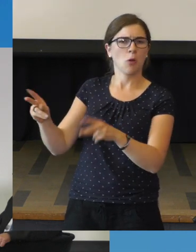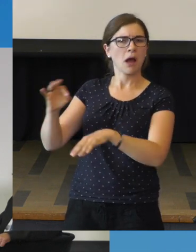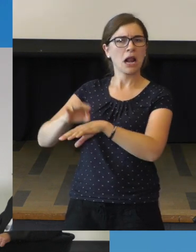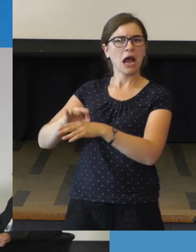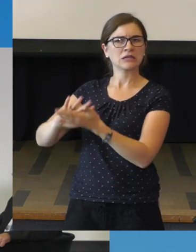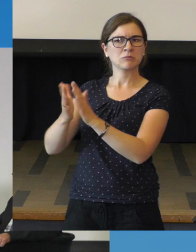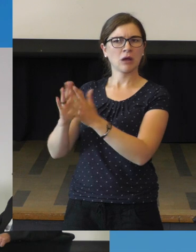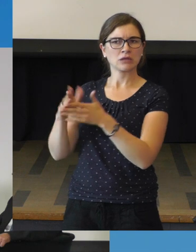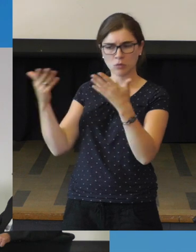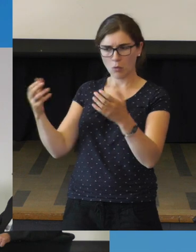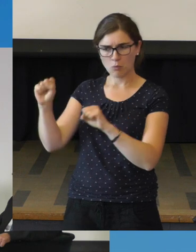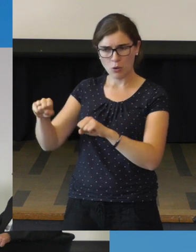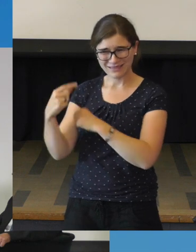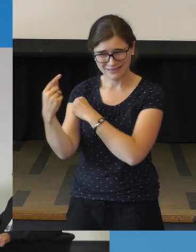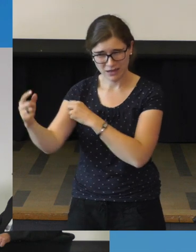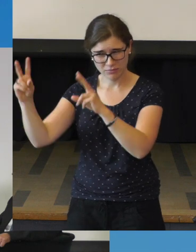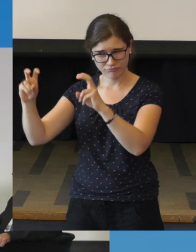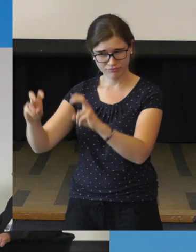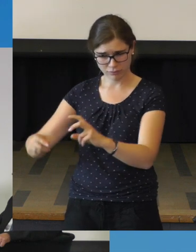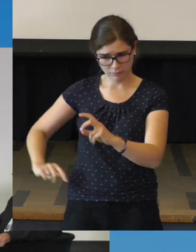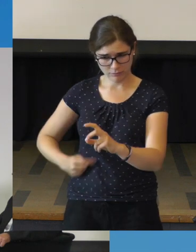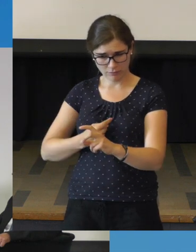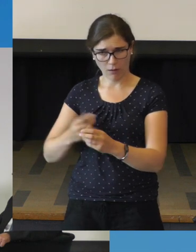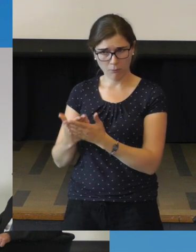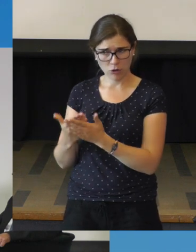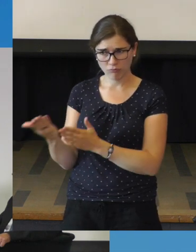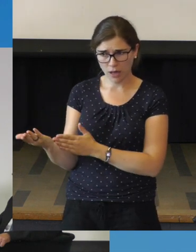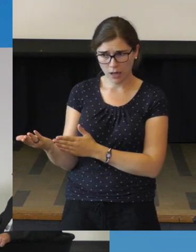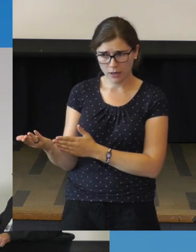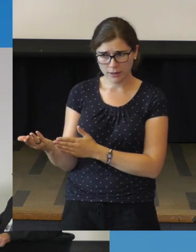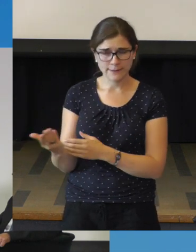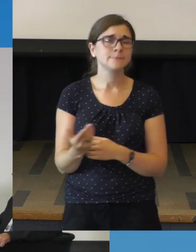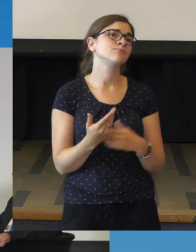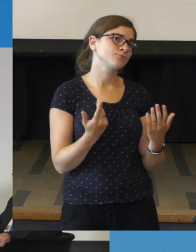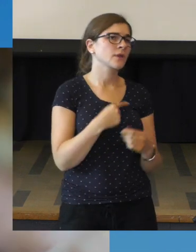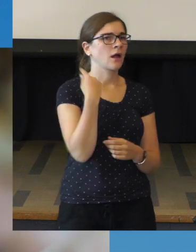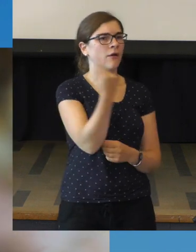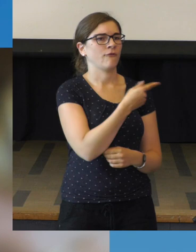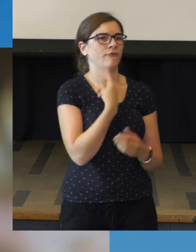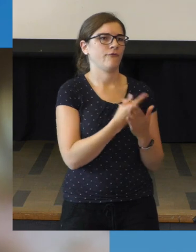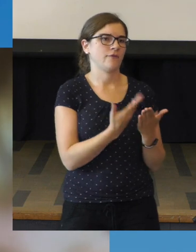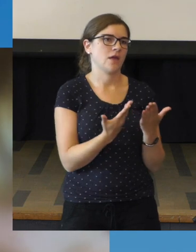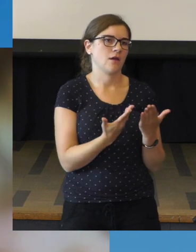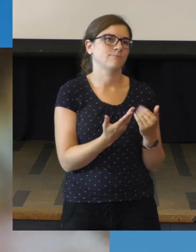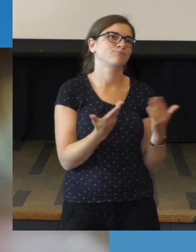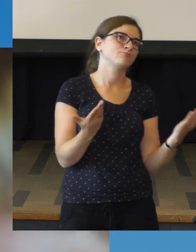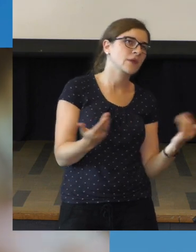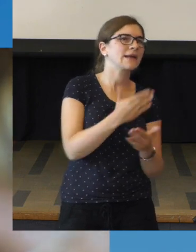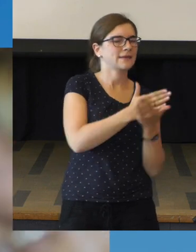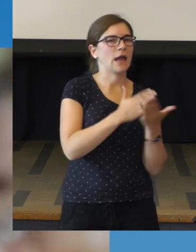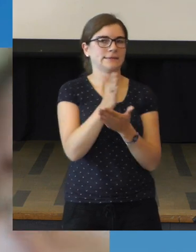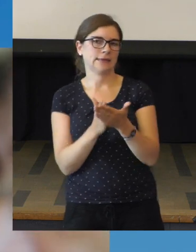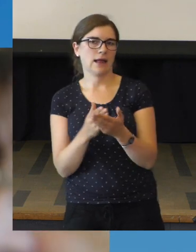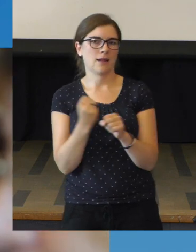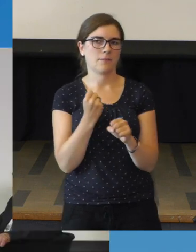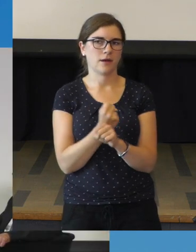solche Untersuchungen schon selbst vorzunehmen? Also wir sind eine, wie man sagt, invasive und nicht invasive Praxis. Das heißt,